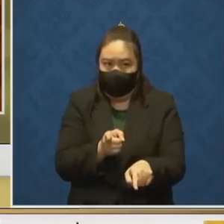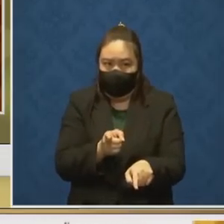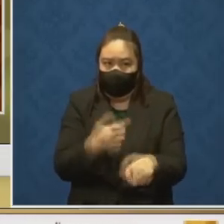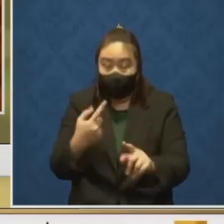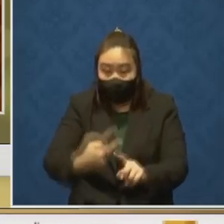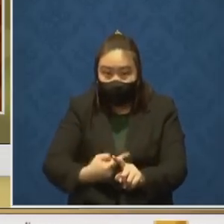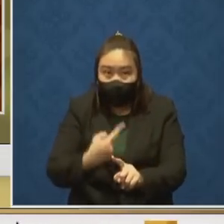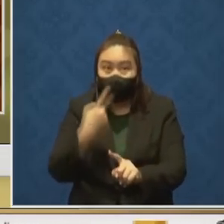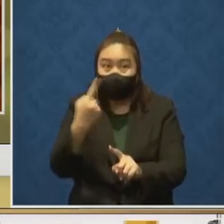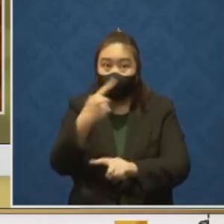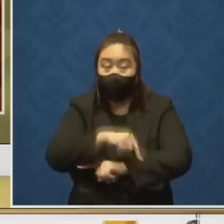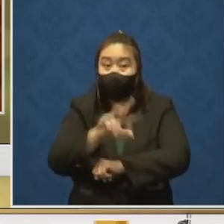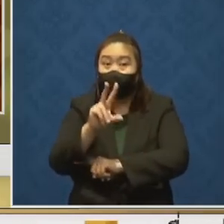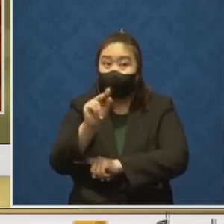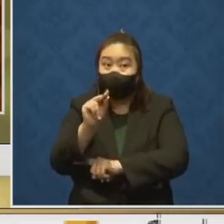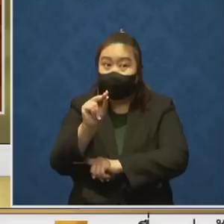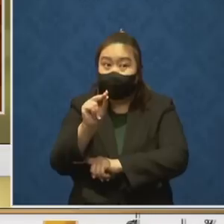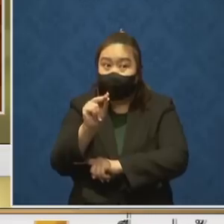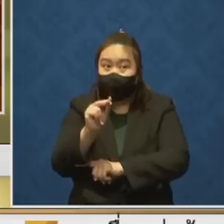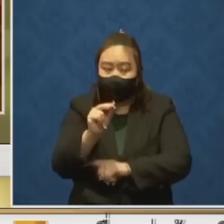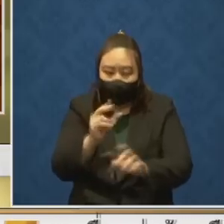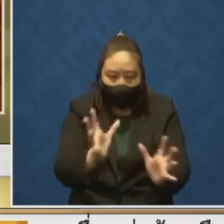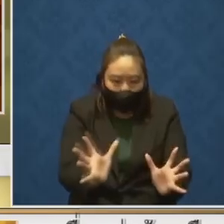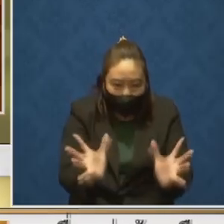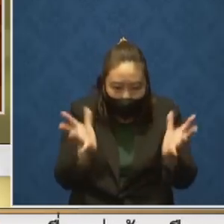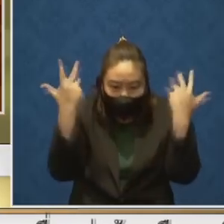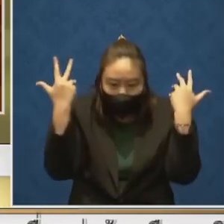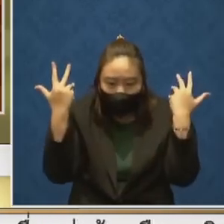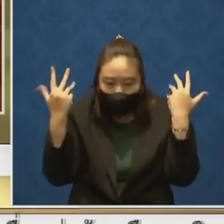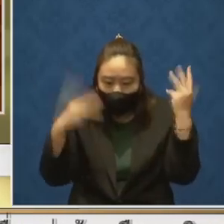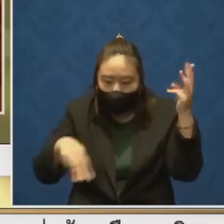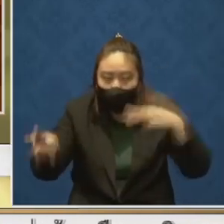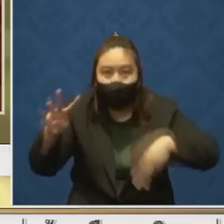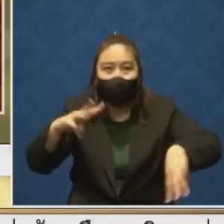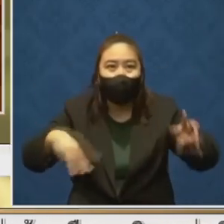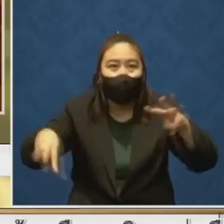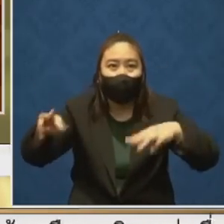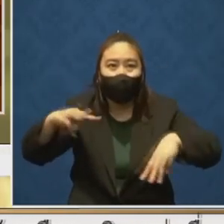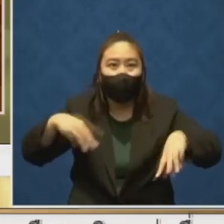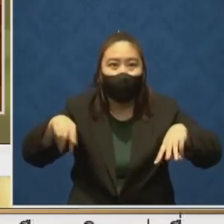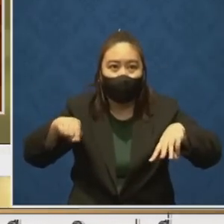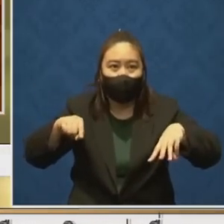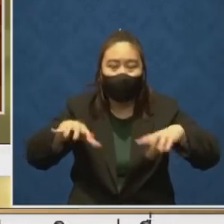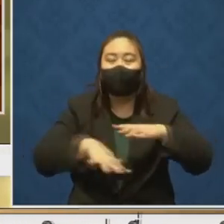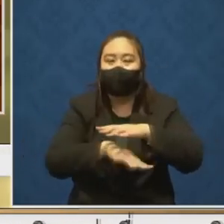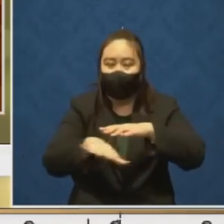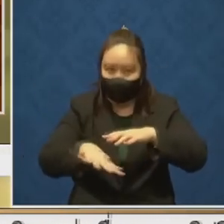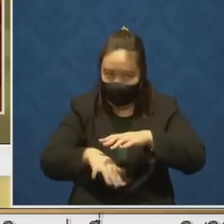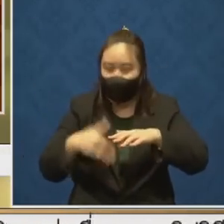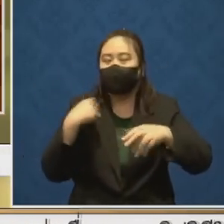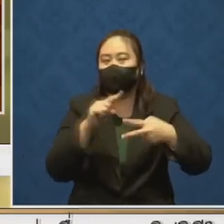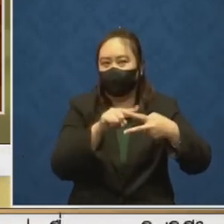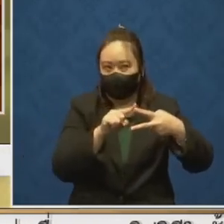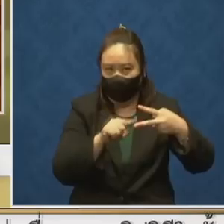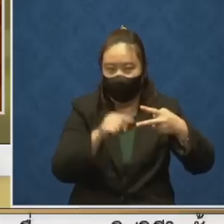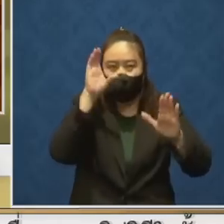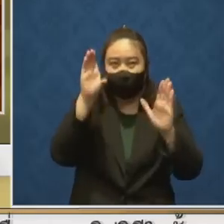elaอนุษาวรีคู่ทั้งคู่หายไปแล้วจากหลษารสองชินทงภพข่ายสด